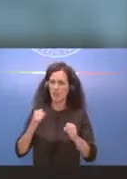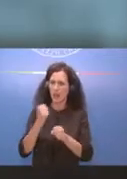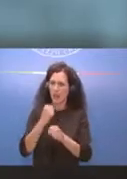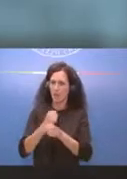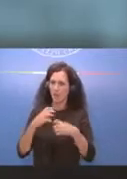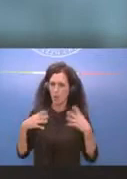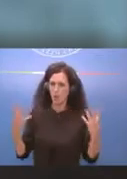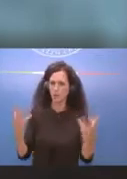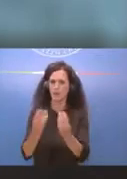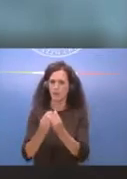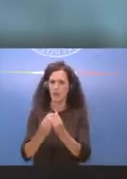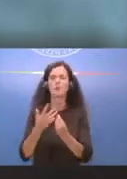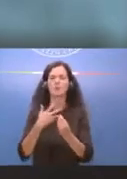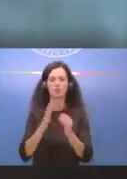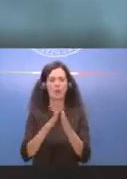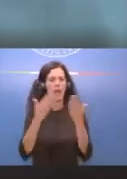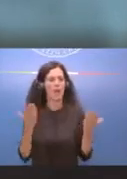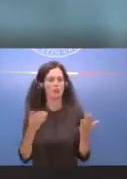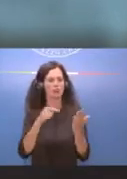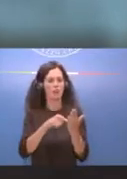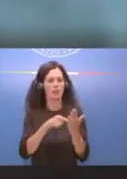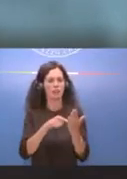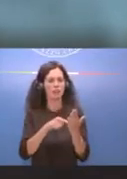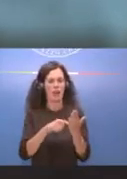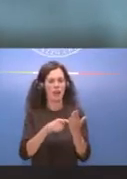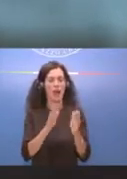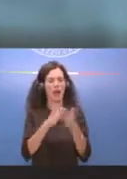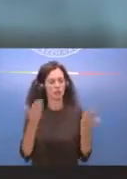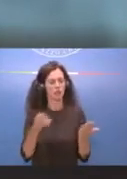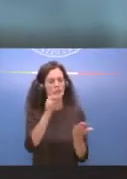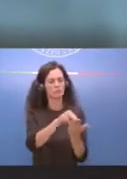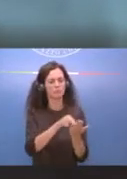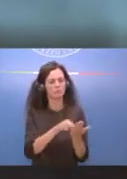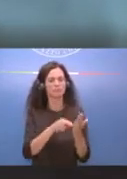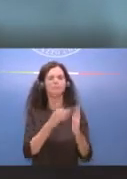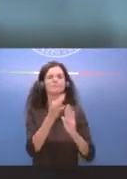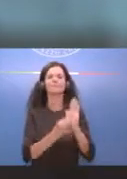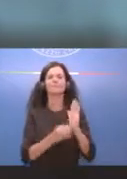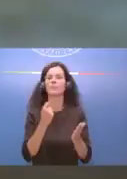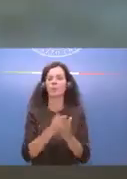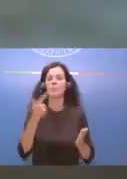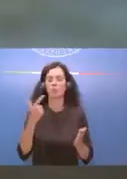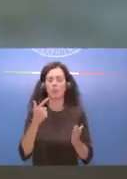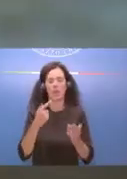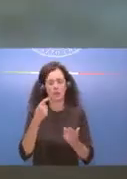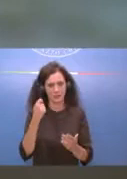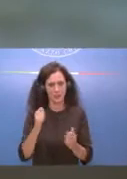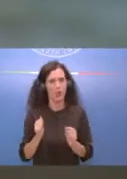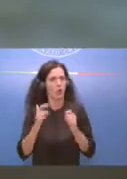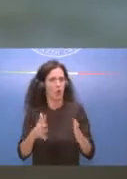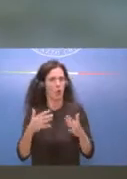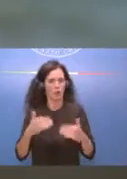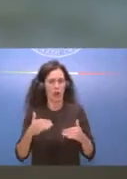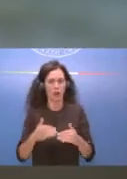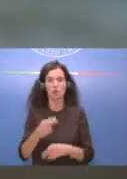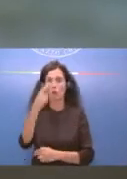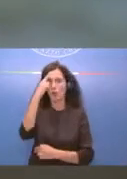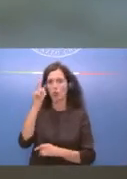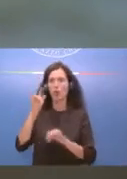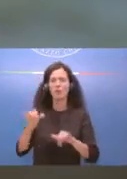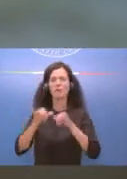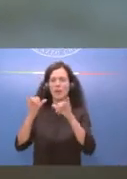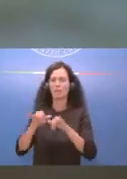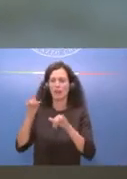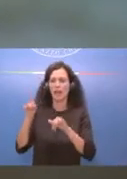domestica altrettanto coraggiosa a venezia come è stato ricordato abbiamo vietato severamente